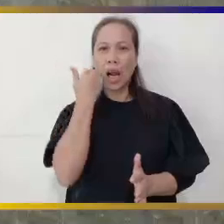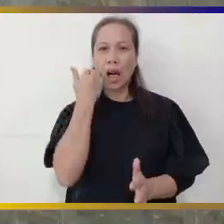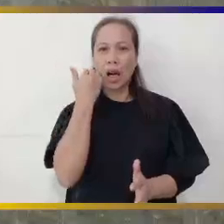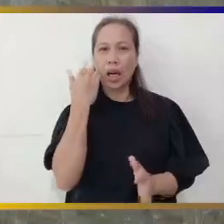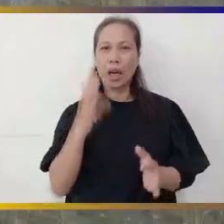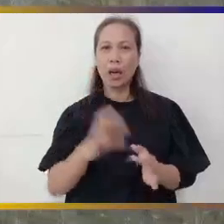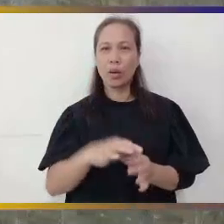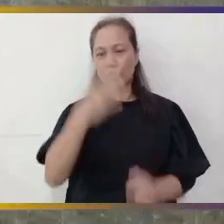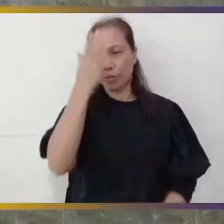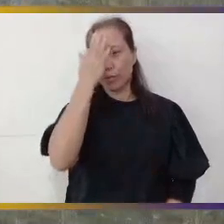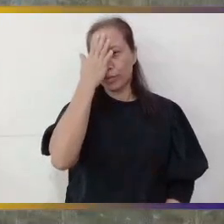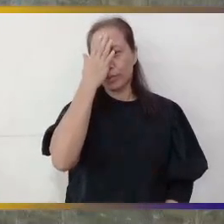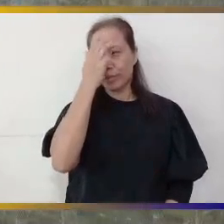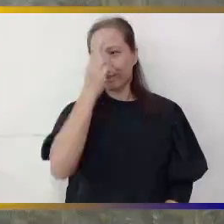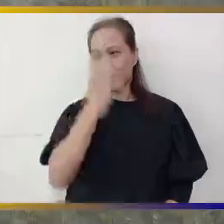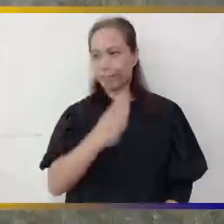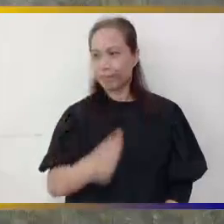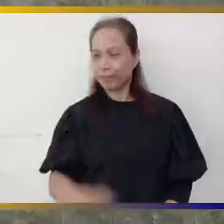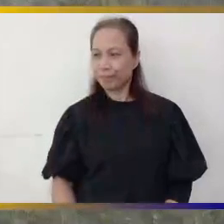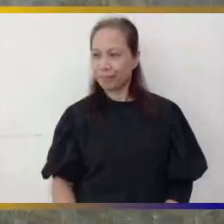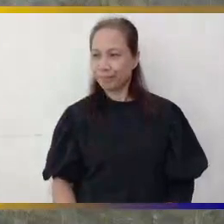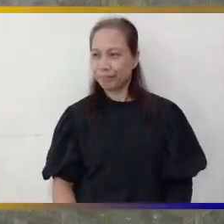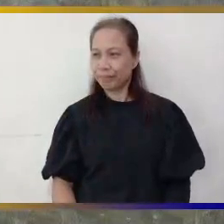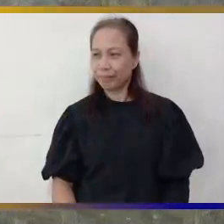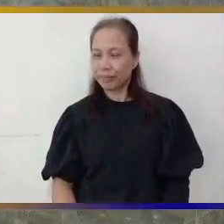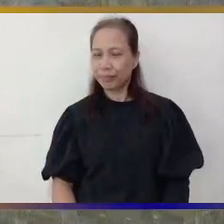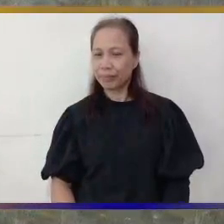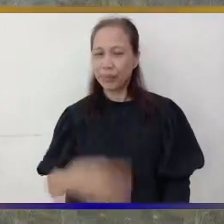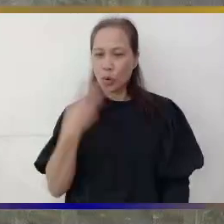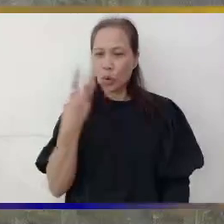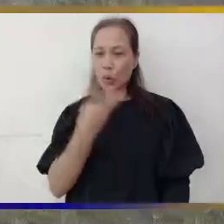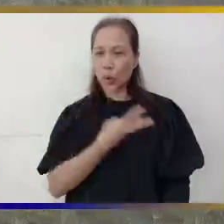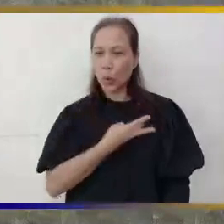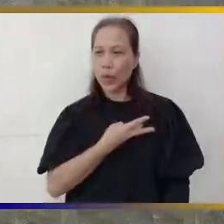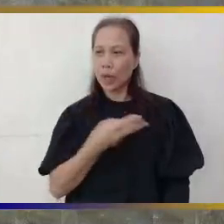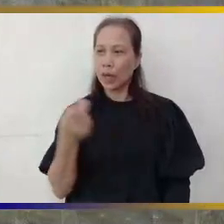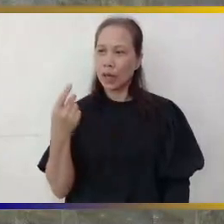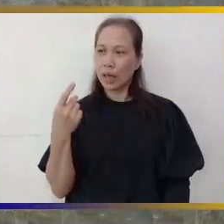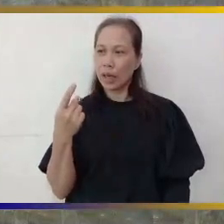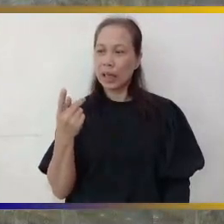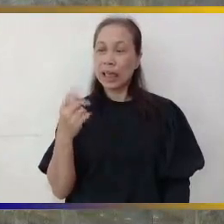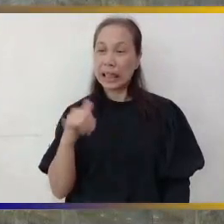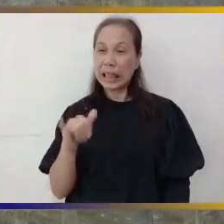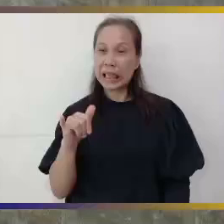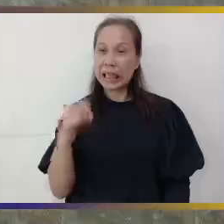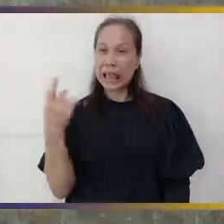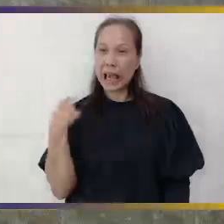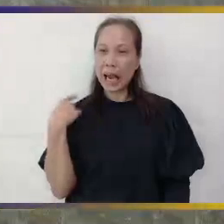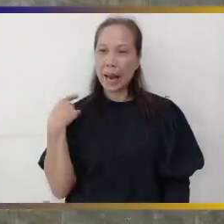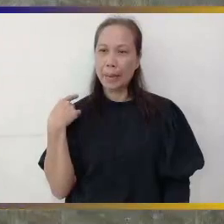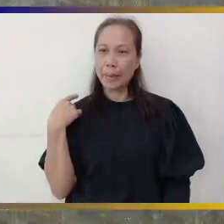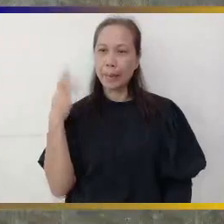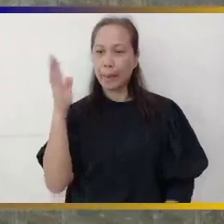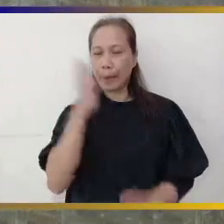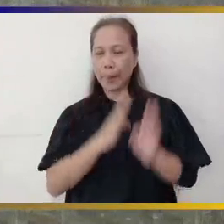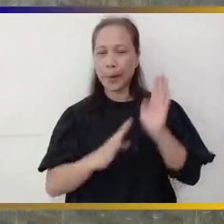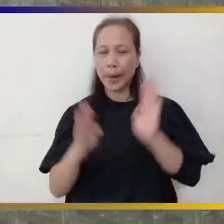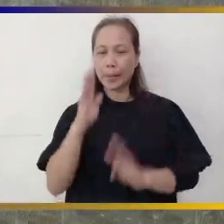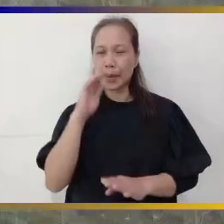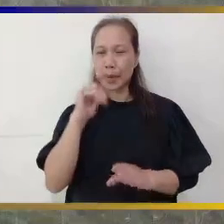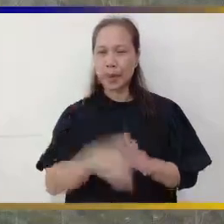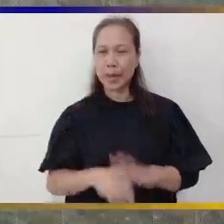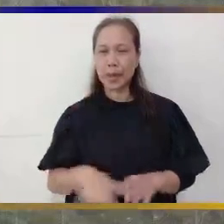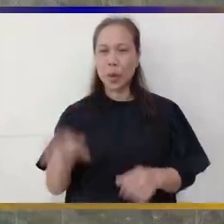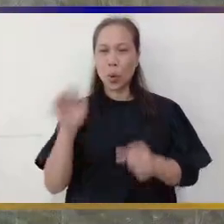of this mga kapatid nawal nagkaroon po sila ng problema sa Worship